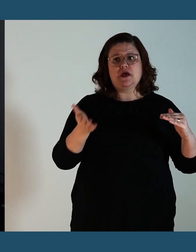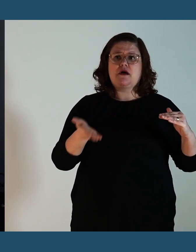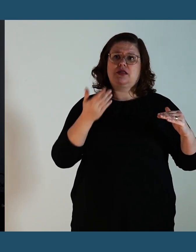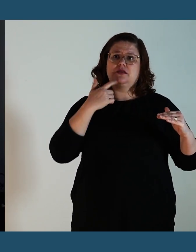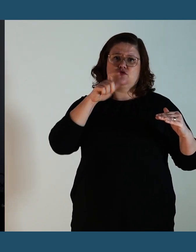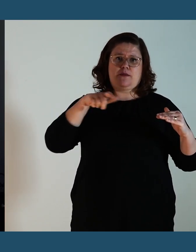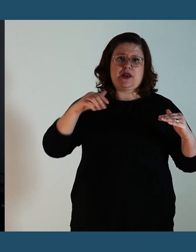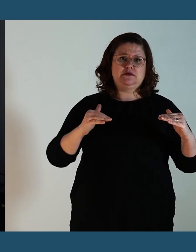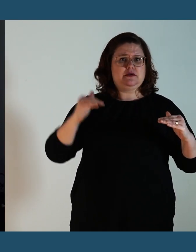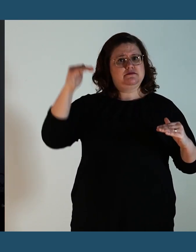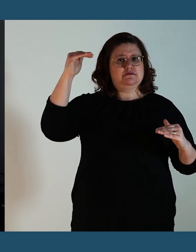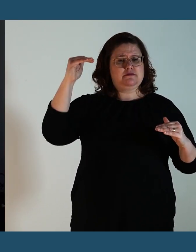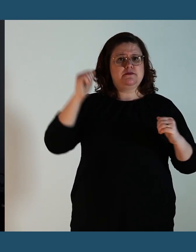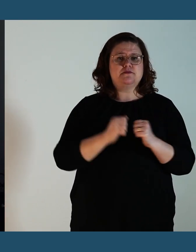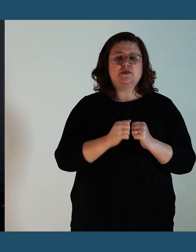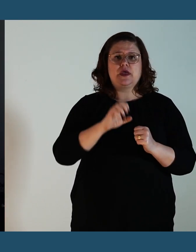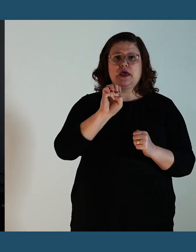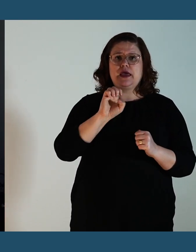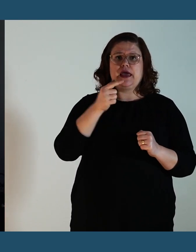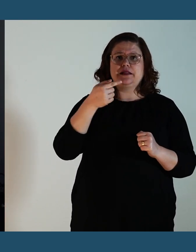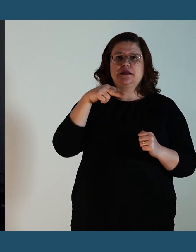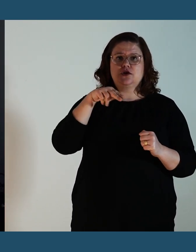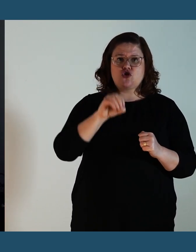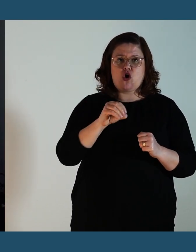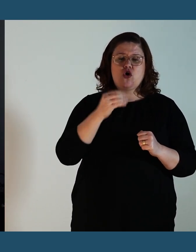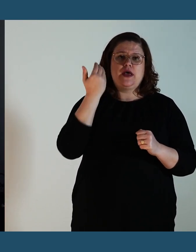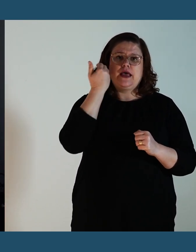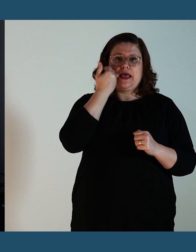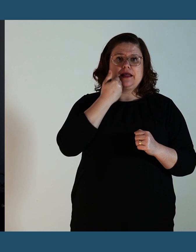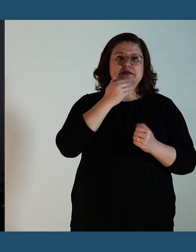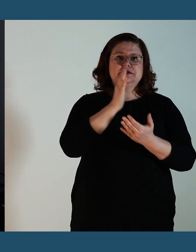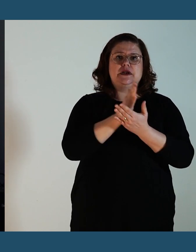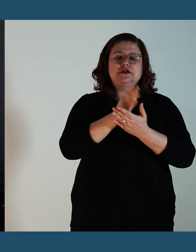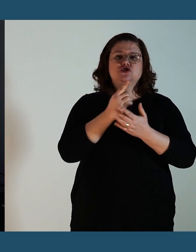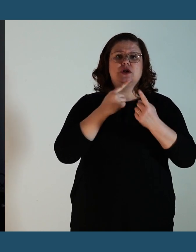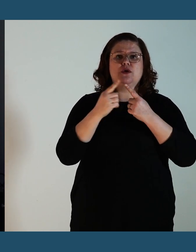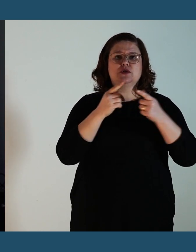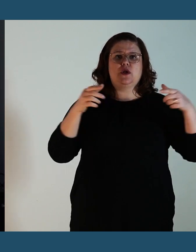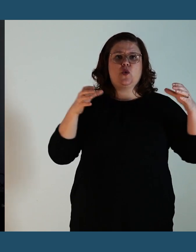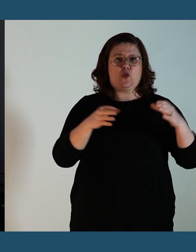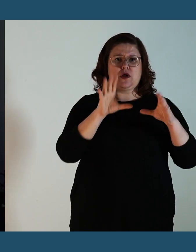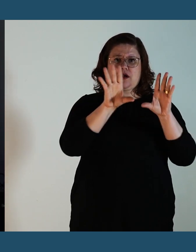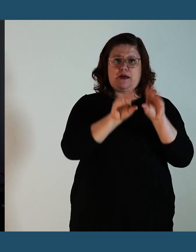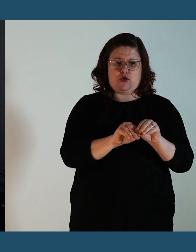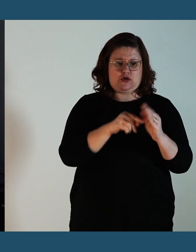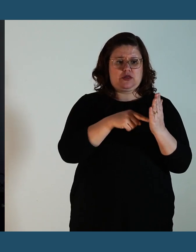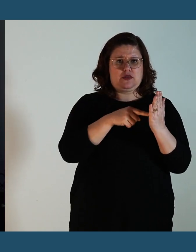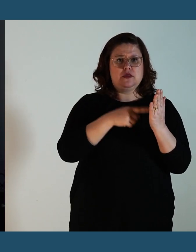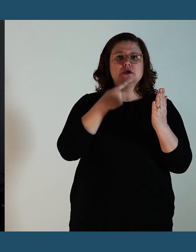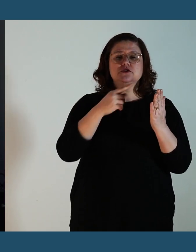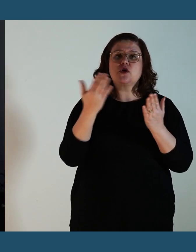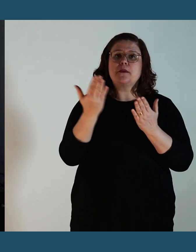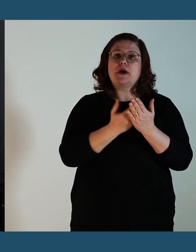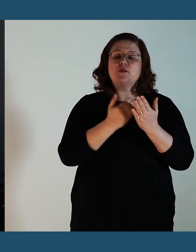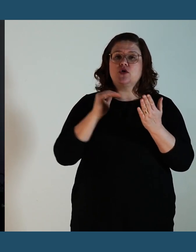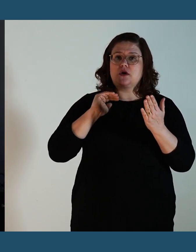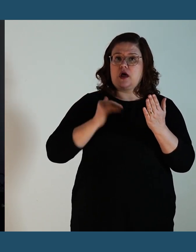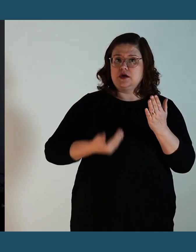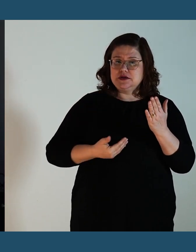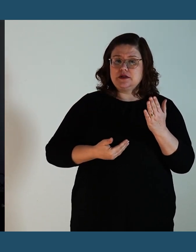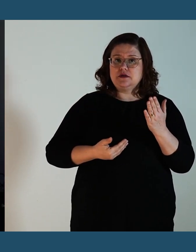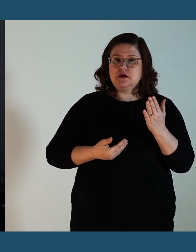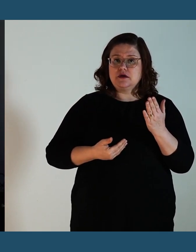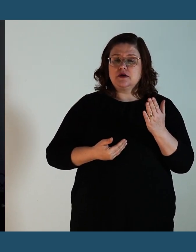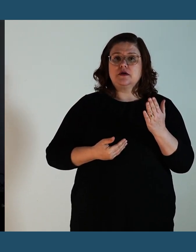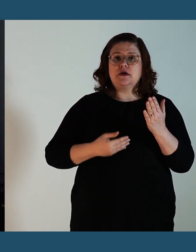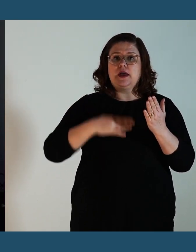Ja myös Etnon, eli etnisten asioiden neuvottelukunnan raportti kertoo, että maahanmuuttaneet naiset ovat aliedustettuja